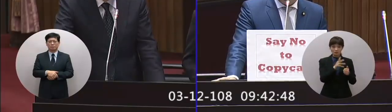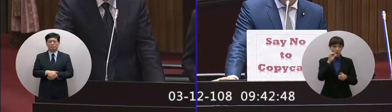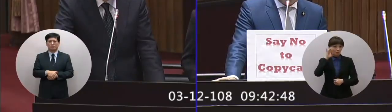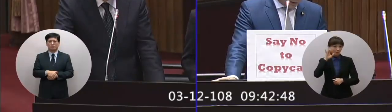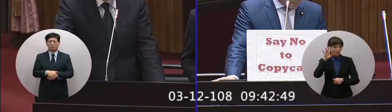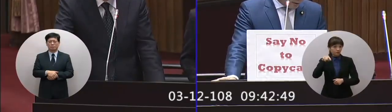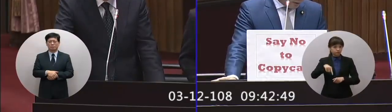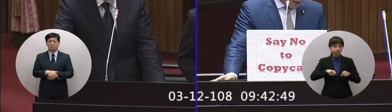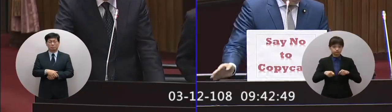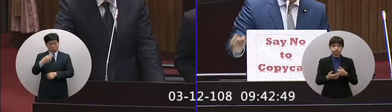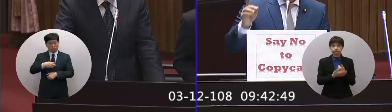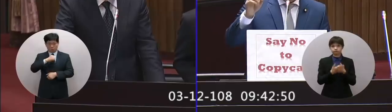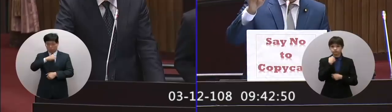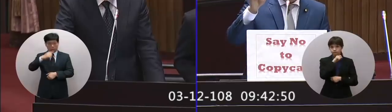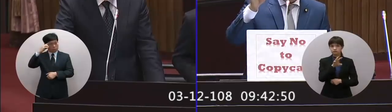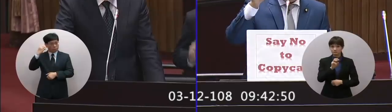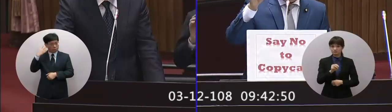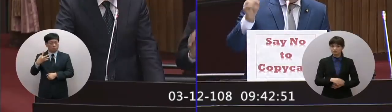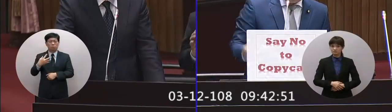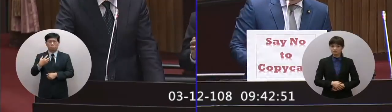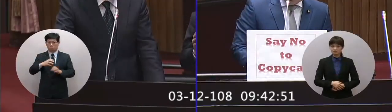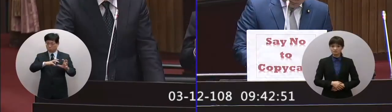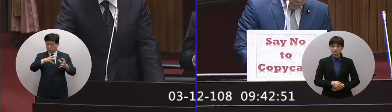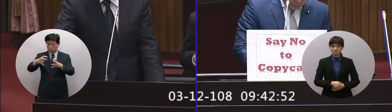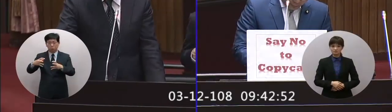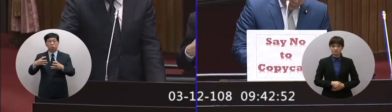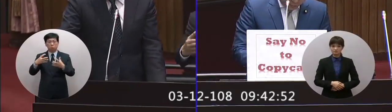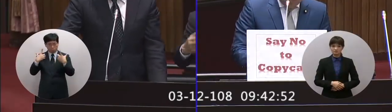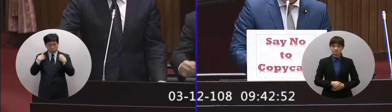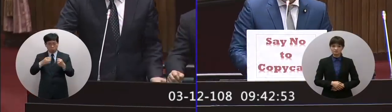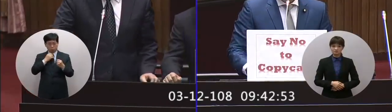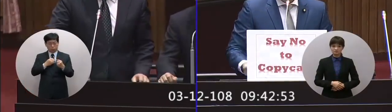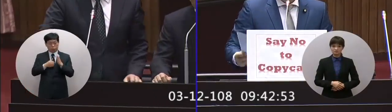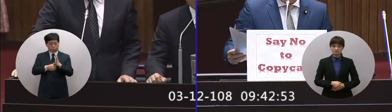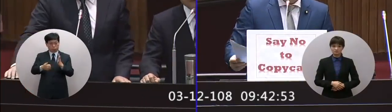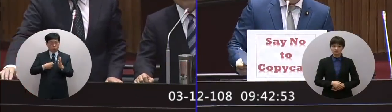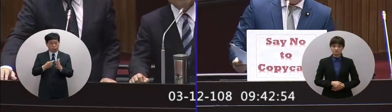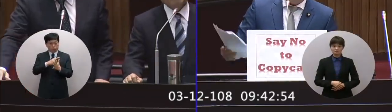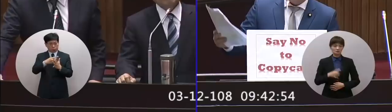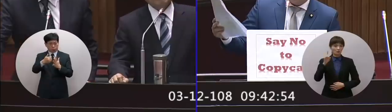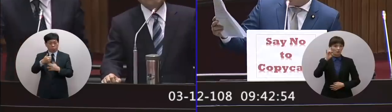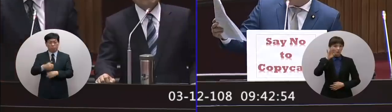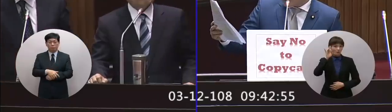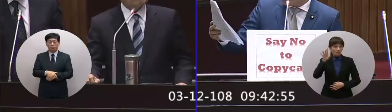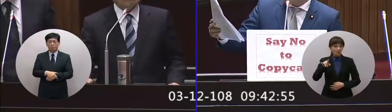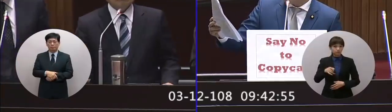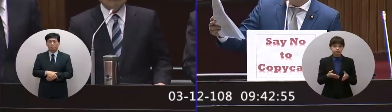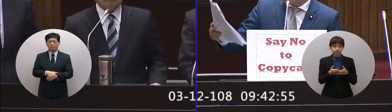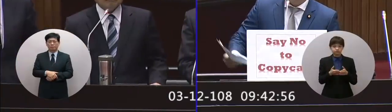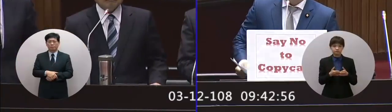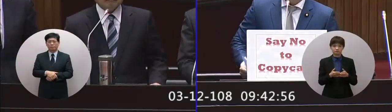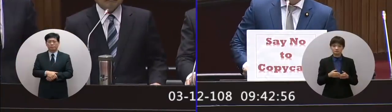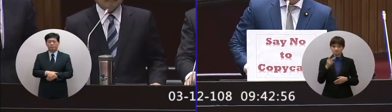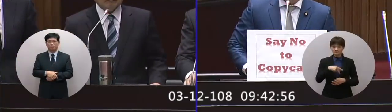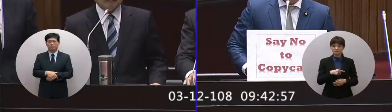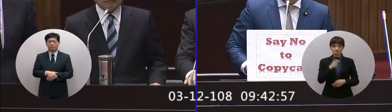键？同意，对不对？ 而且台湾的创新在世界上排名是非常前面。 创新的话，你就要严格的